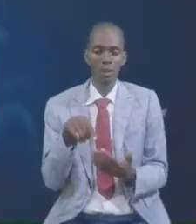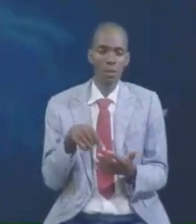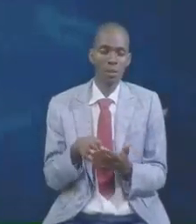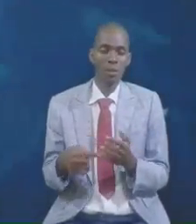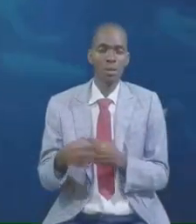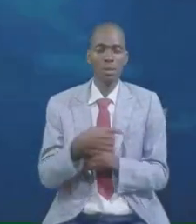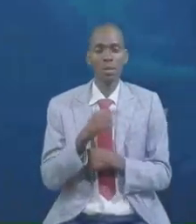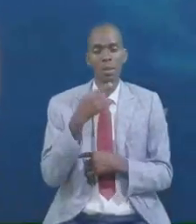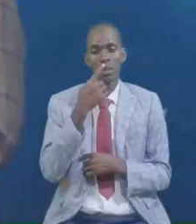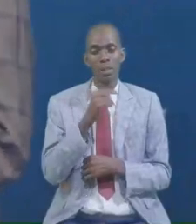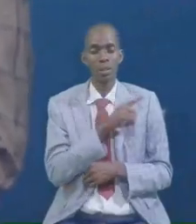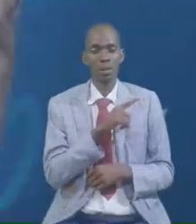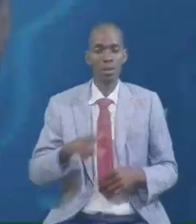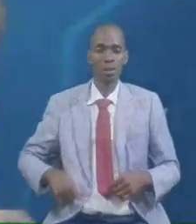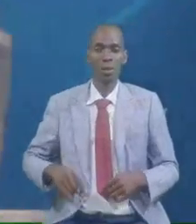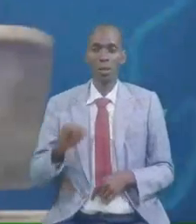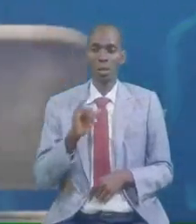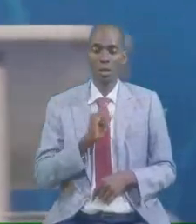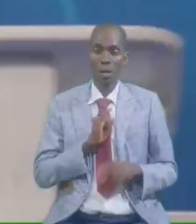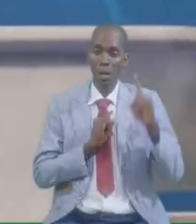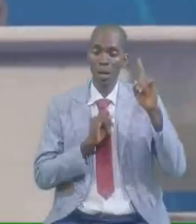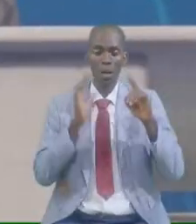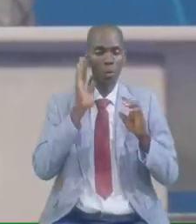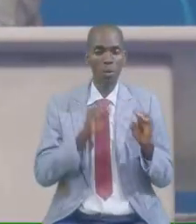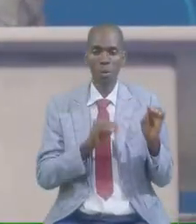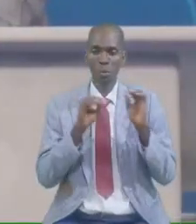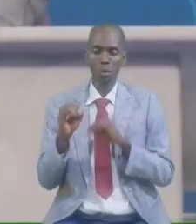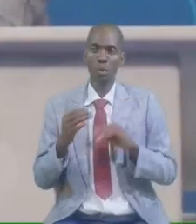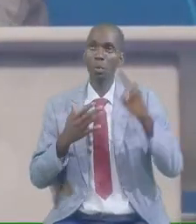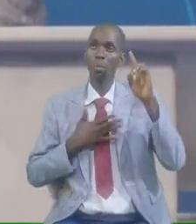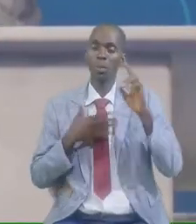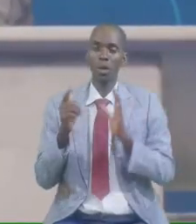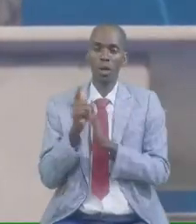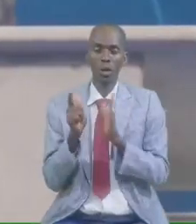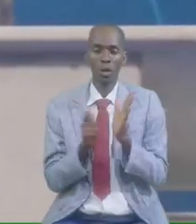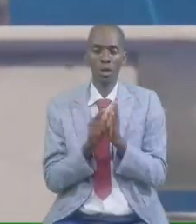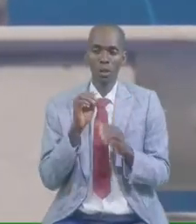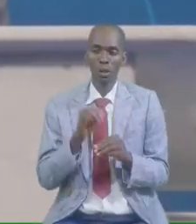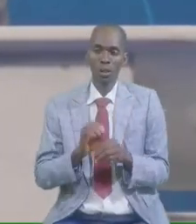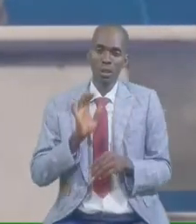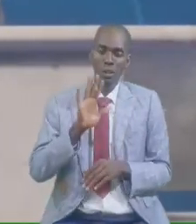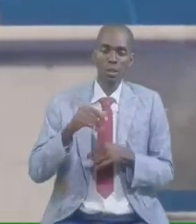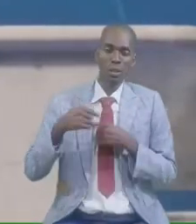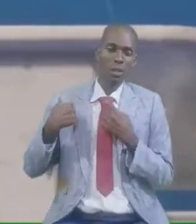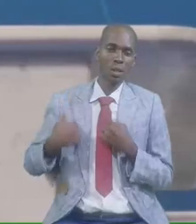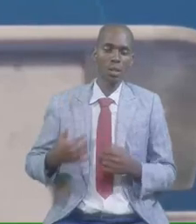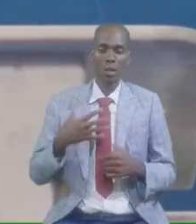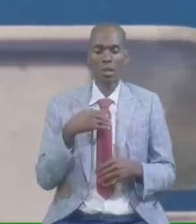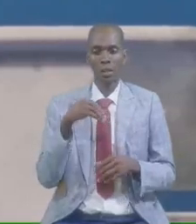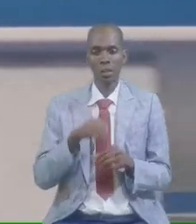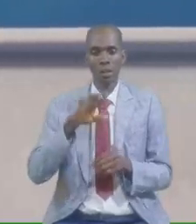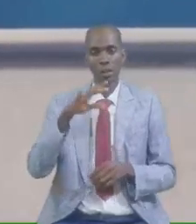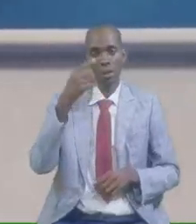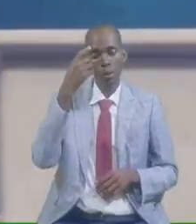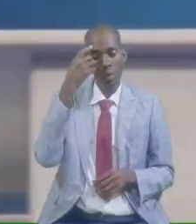le Seigneur, je mettrai mes lois dans leur cœur et je les écrirai dans leur